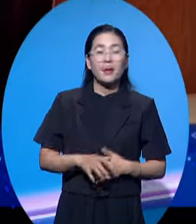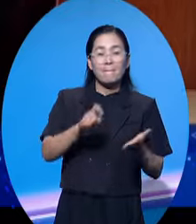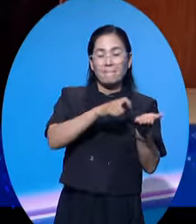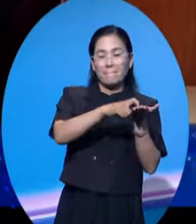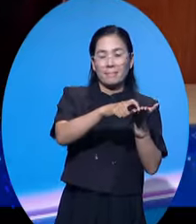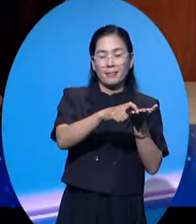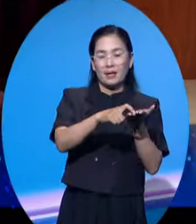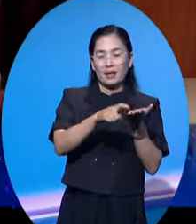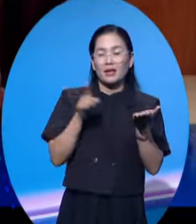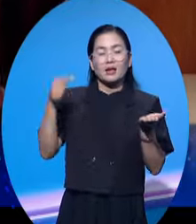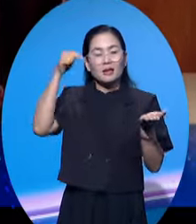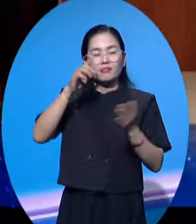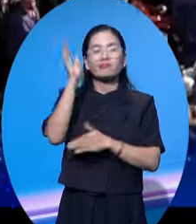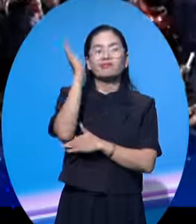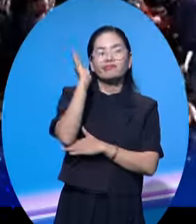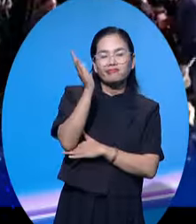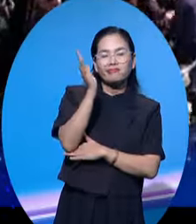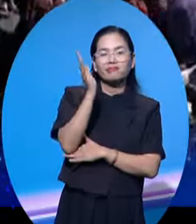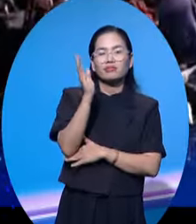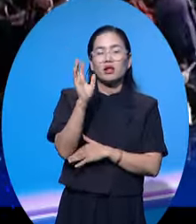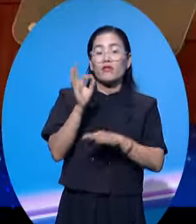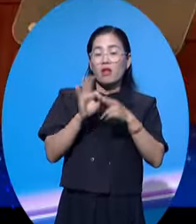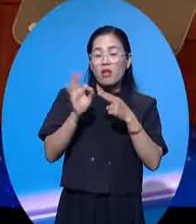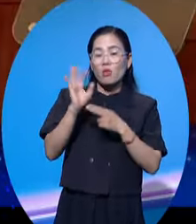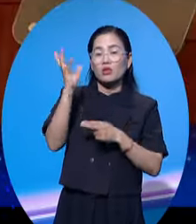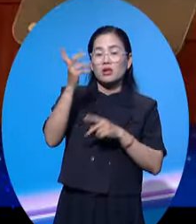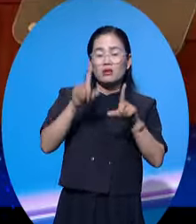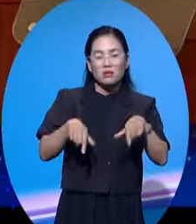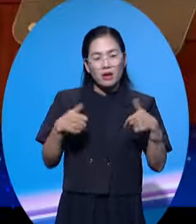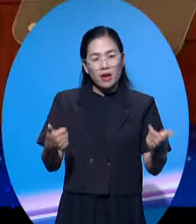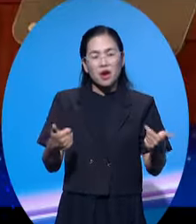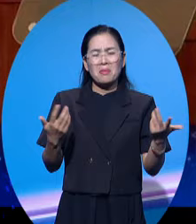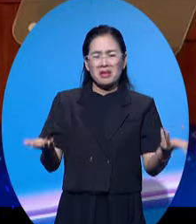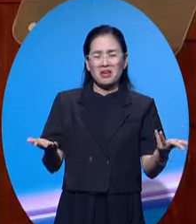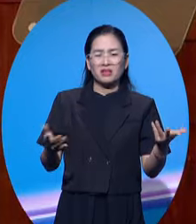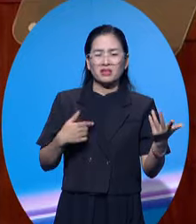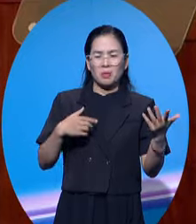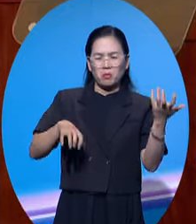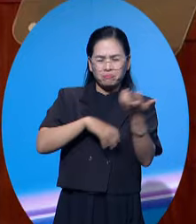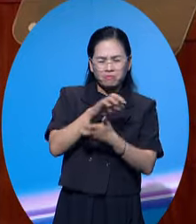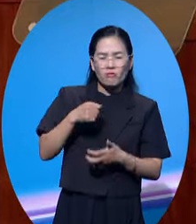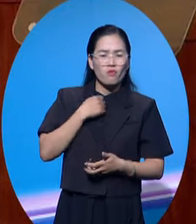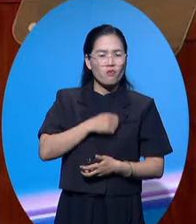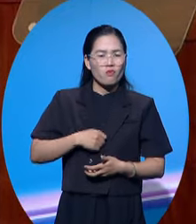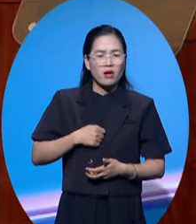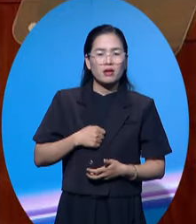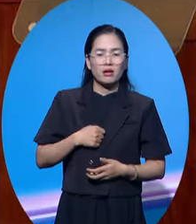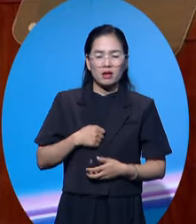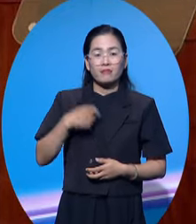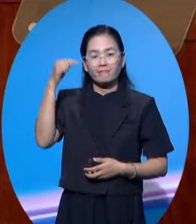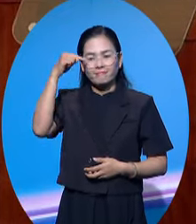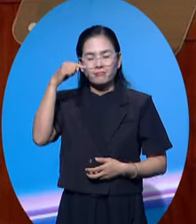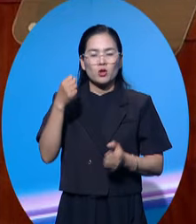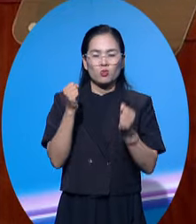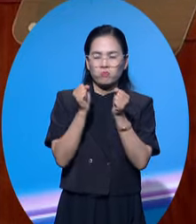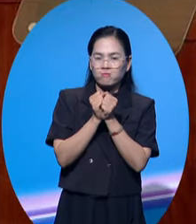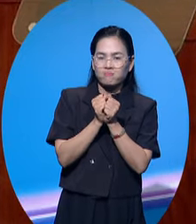thủ tướng kishida đã nhấn mạnh vai trò của Mỹ trong các vấn đề quốc tế đặc biệt khi thế giới đang đối mặt với những thách thức mới ông khẳng định Nhật Bản sẽ kề va